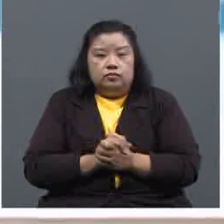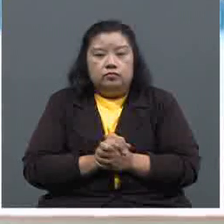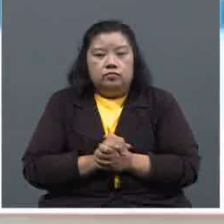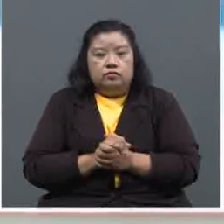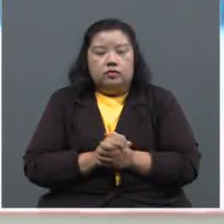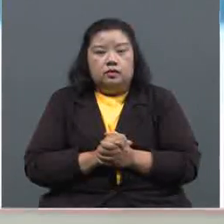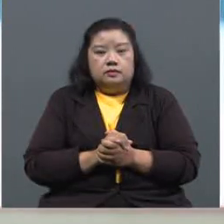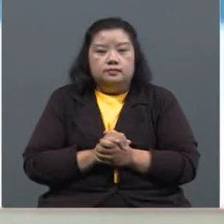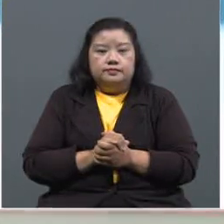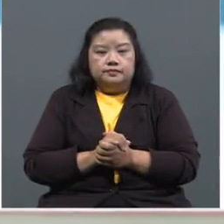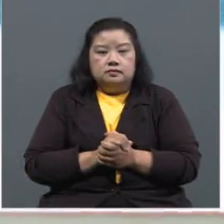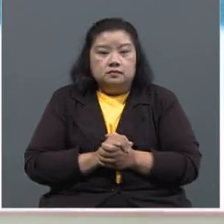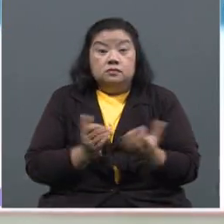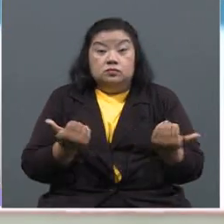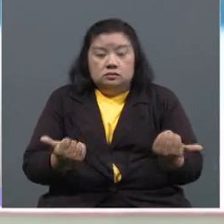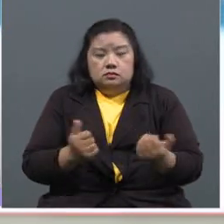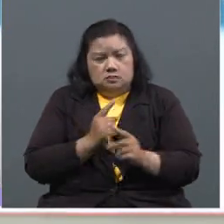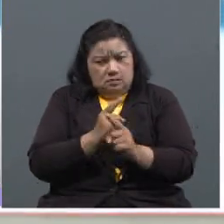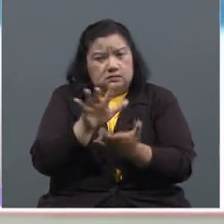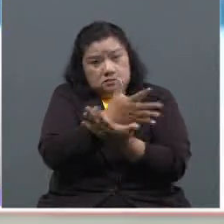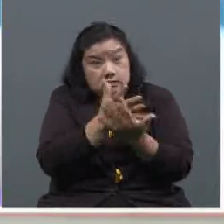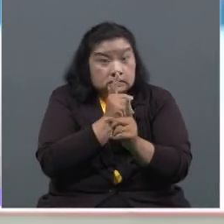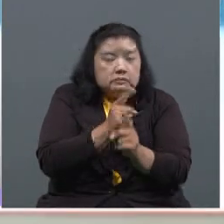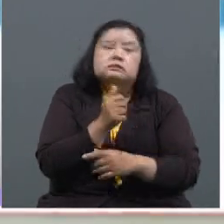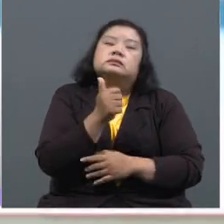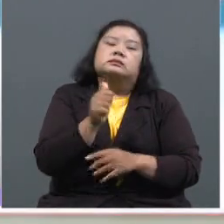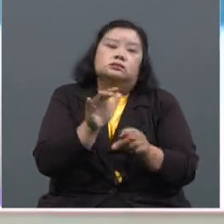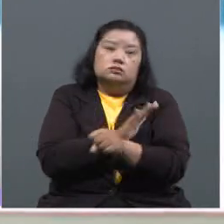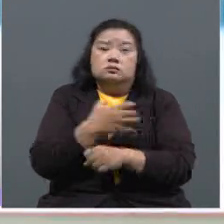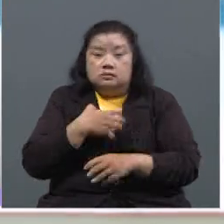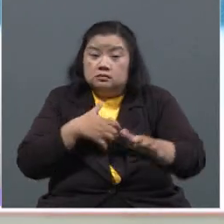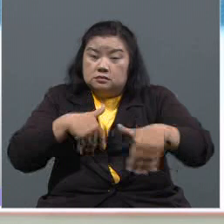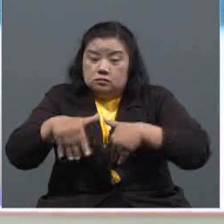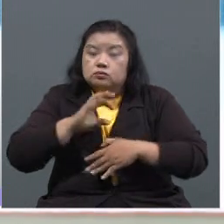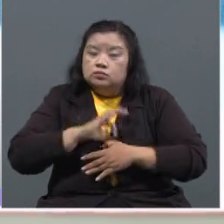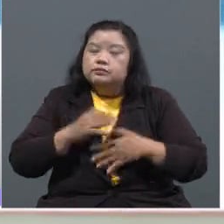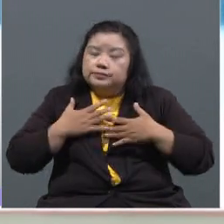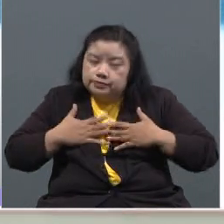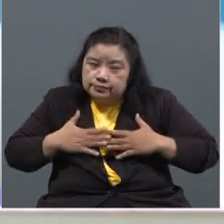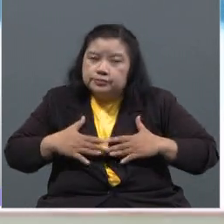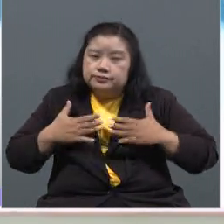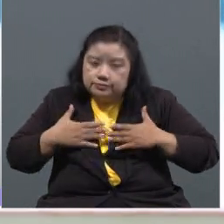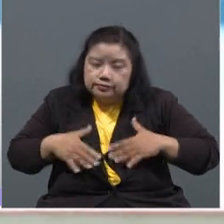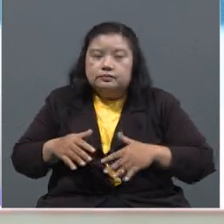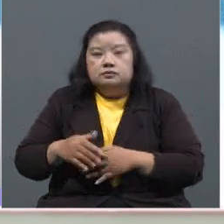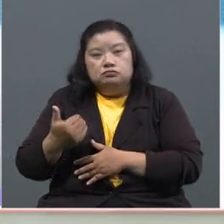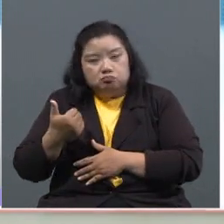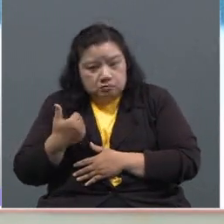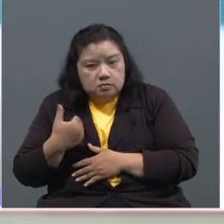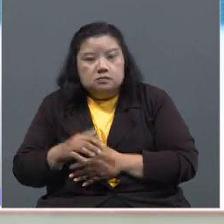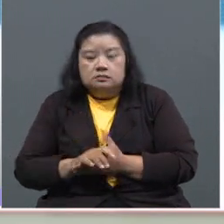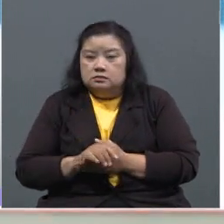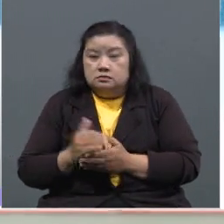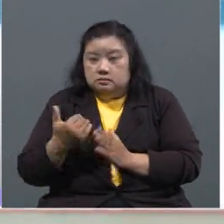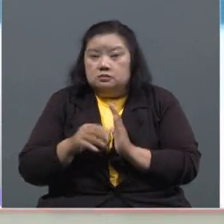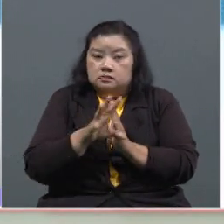ทั้งหมดก็เป็นไปตามแผนทั้งหมดนะครับแล้วก็อยากให้พี่น้องประชาชนสบายใจว่าทั้งหมดทั้งต้นทาง